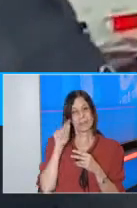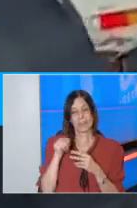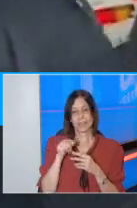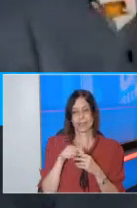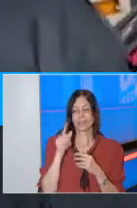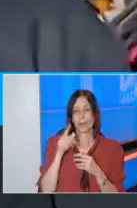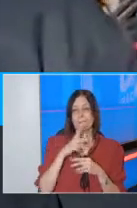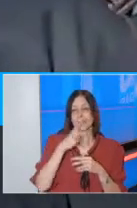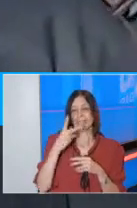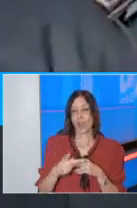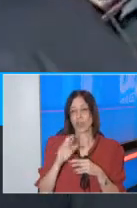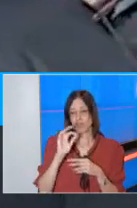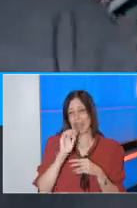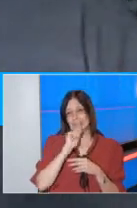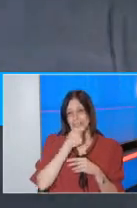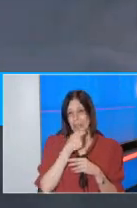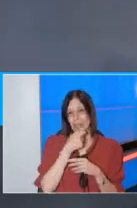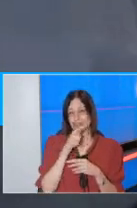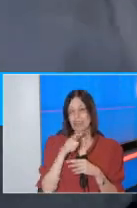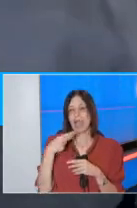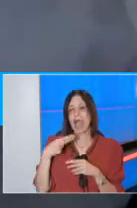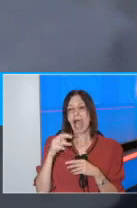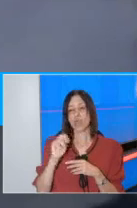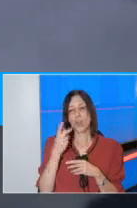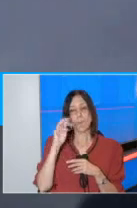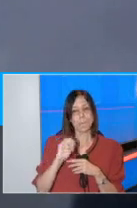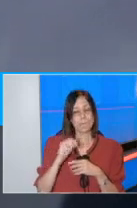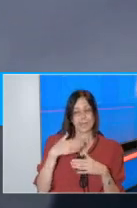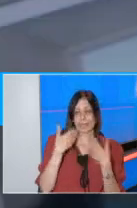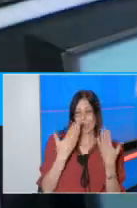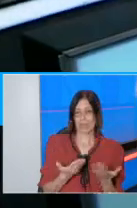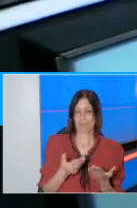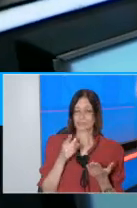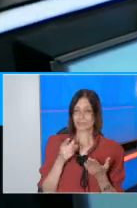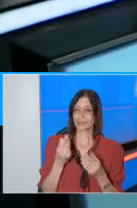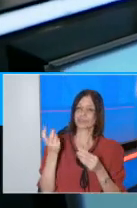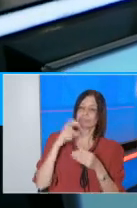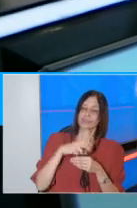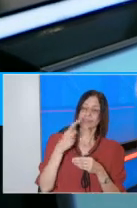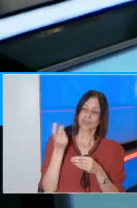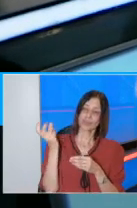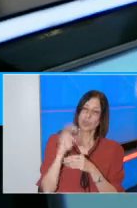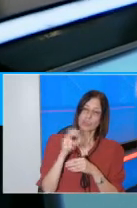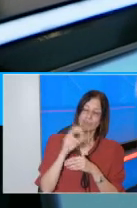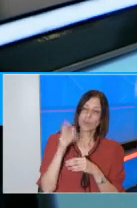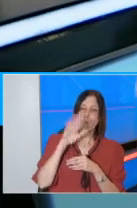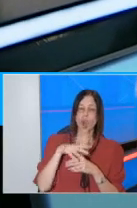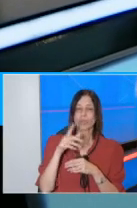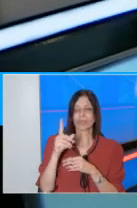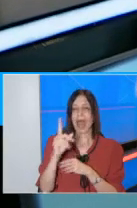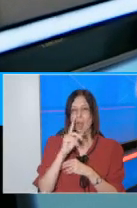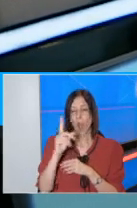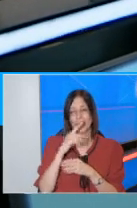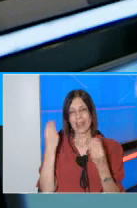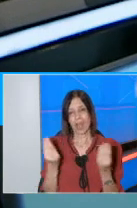אותו פתרון הצפנה שהאנום נתן להם, וזה צירף עוד לקוחות לגורמי